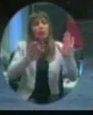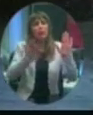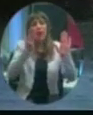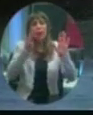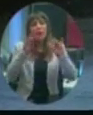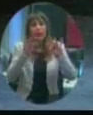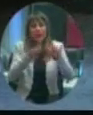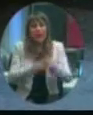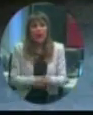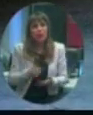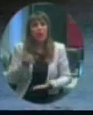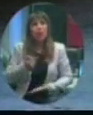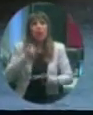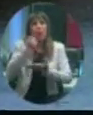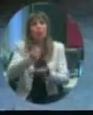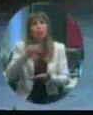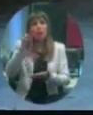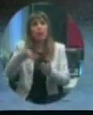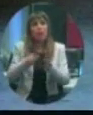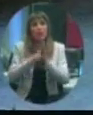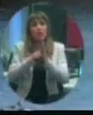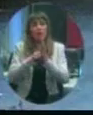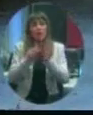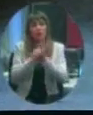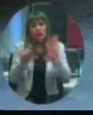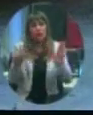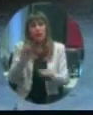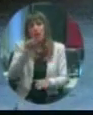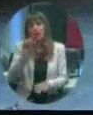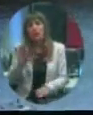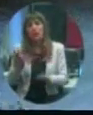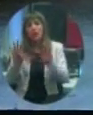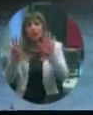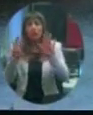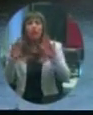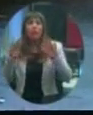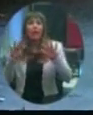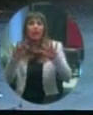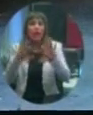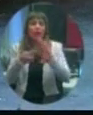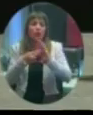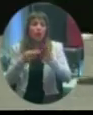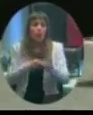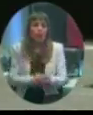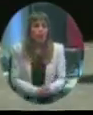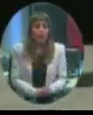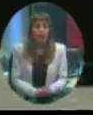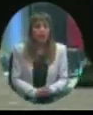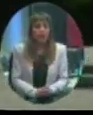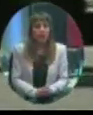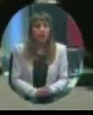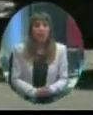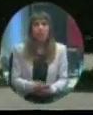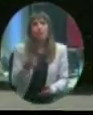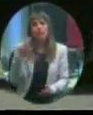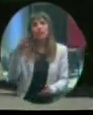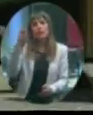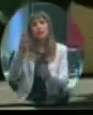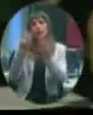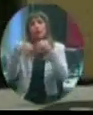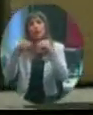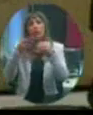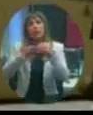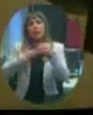הוקצו בשנת 2016 רק 1.9 מיליארד שקלים עבור התוכנית. בשורה התחתונה, יותר משפחות קיבלו פחות ממה שהדוח